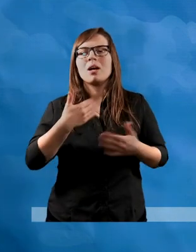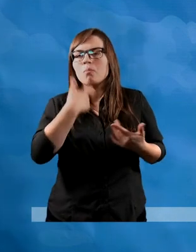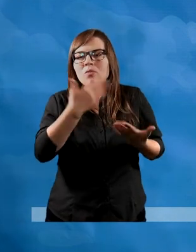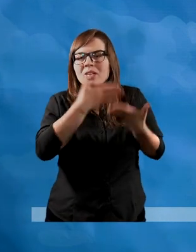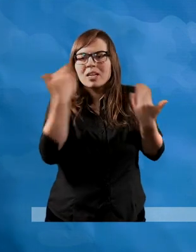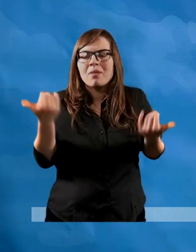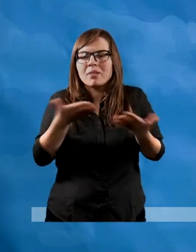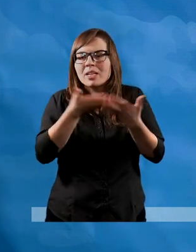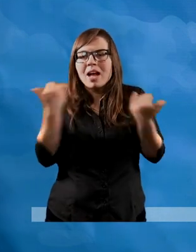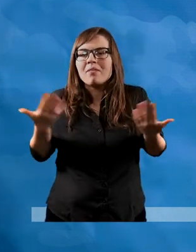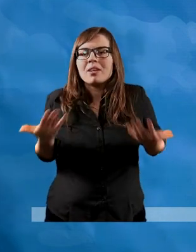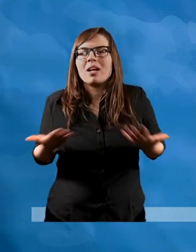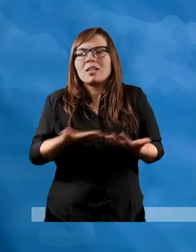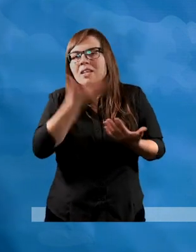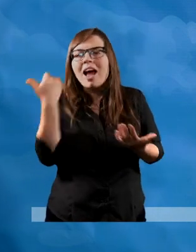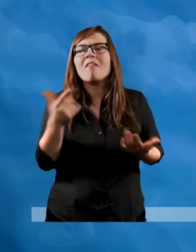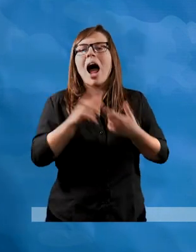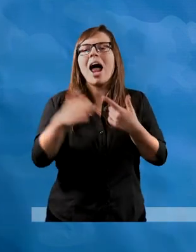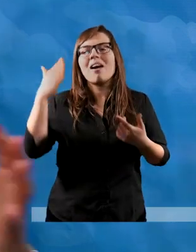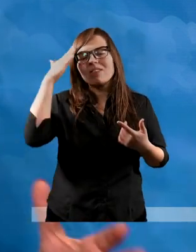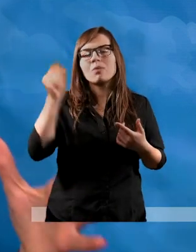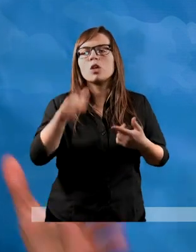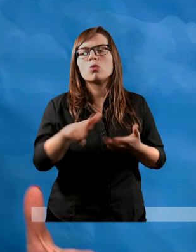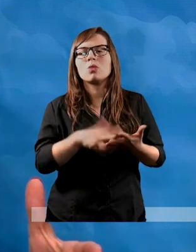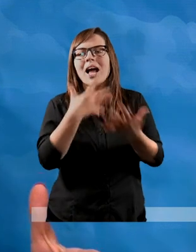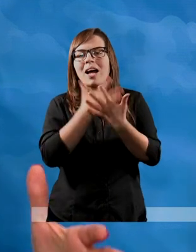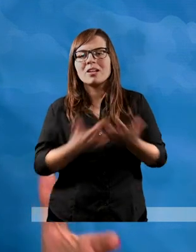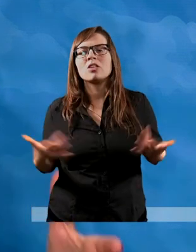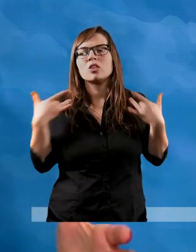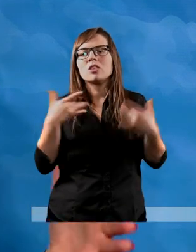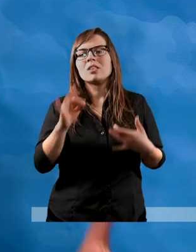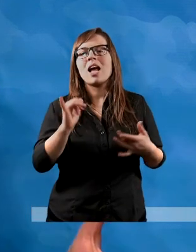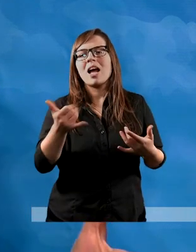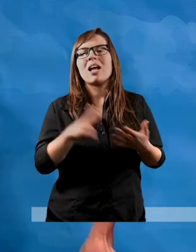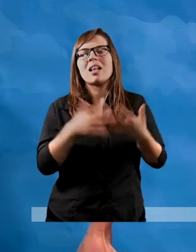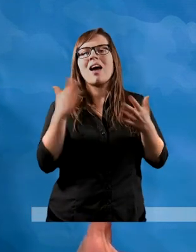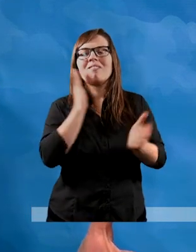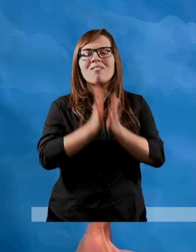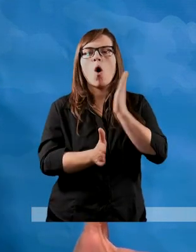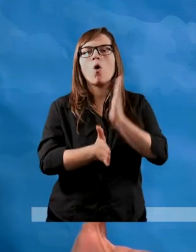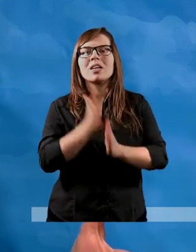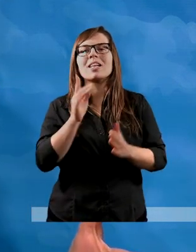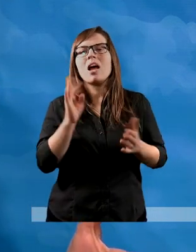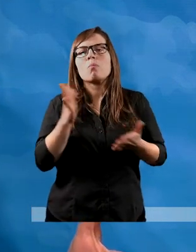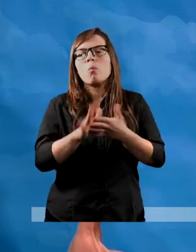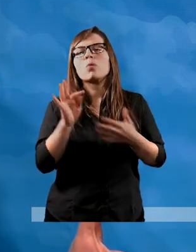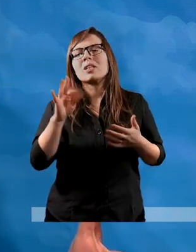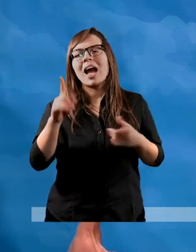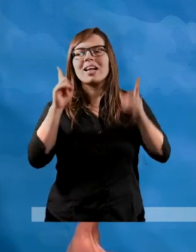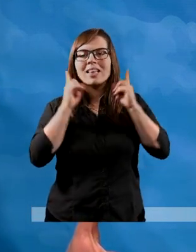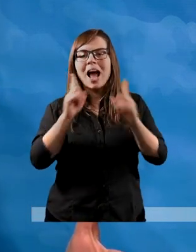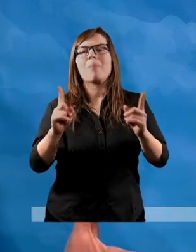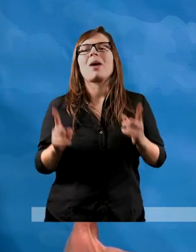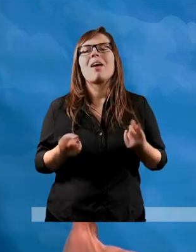mówię, nie wiem, po prostu wiem, że tu na tej ziemi żyjemy tak jak na wojnie po prostu, tak? I tak